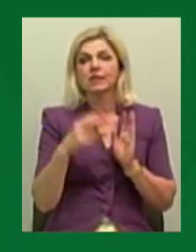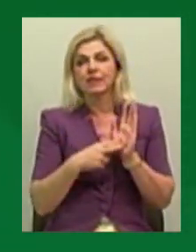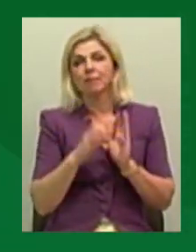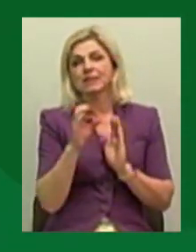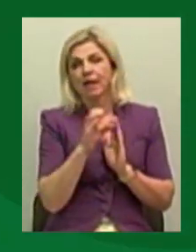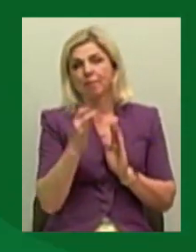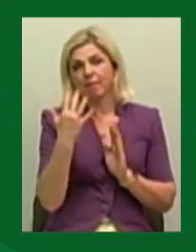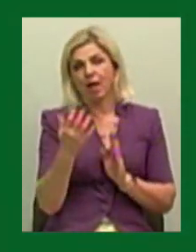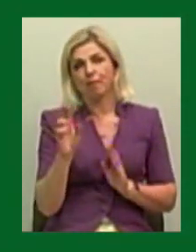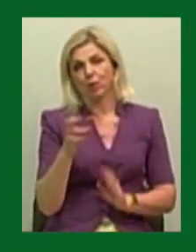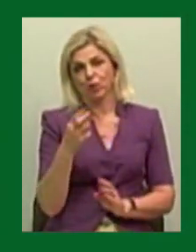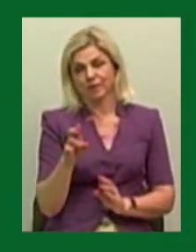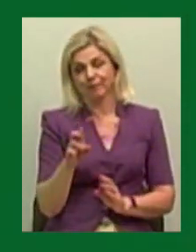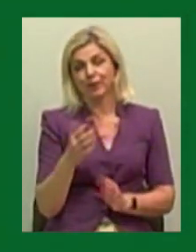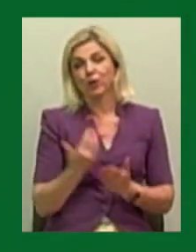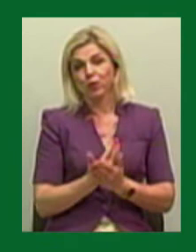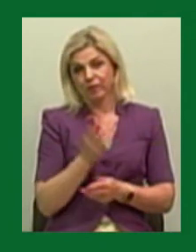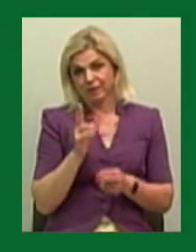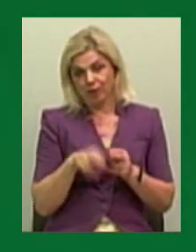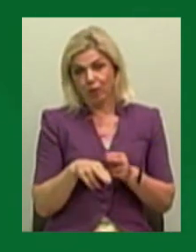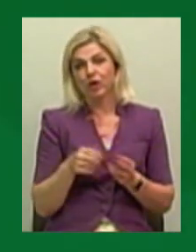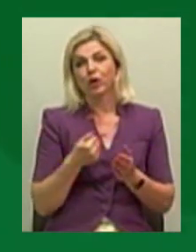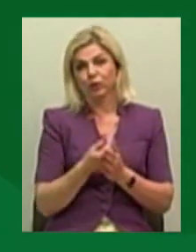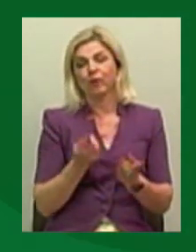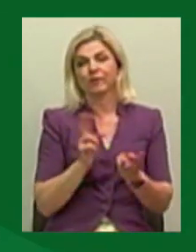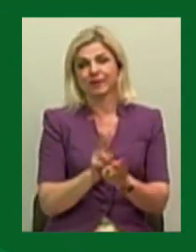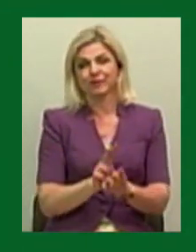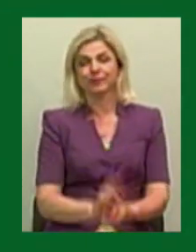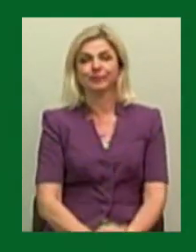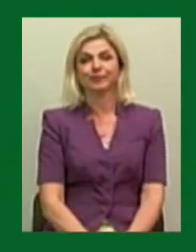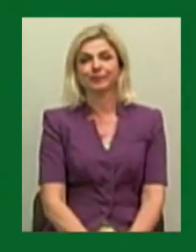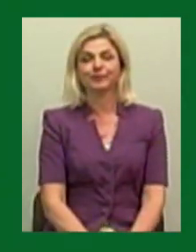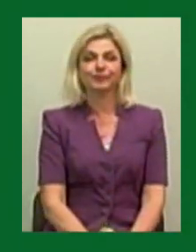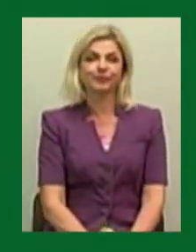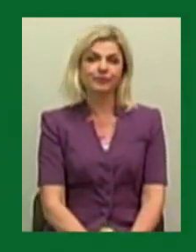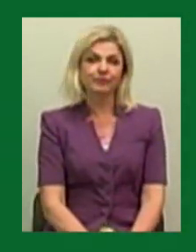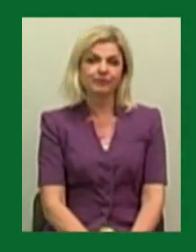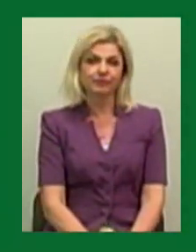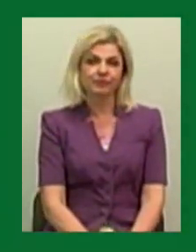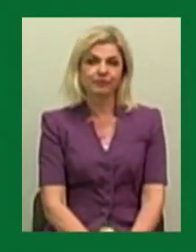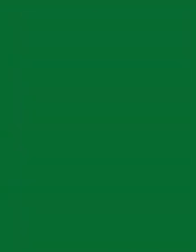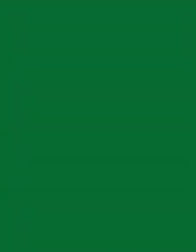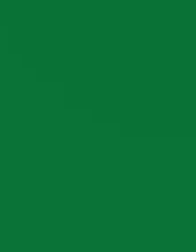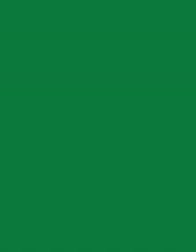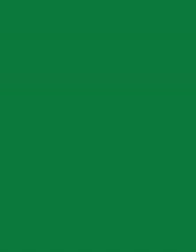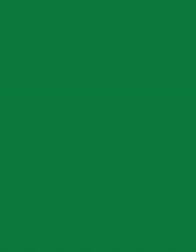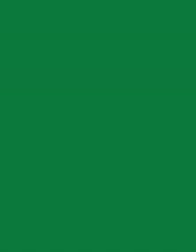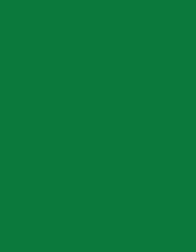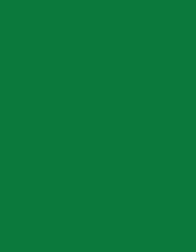5 бронзових. На цьому у мене все. Більше інформації дізнавайтесь у нашому наступному випуску о 20:30. Не пропустіть.